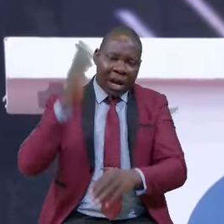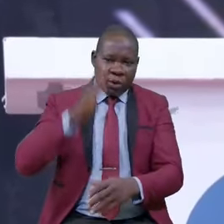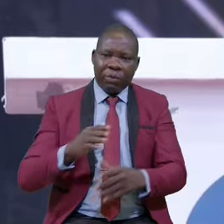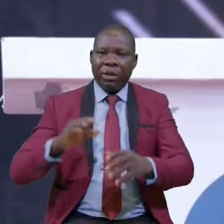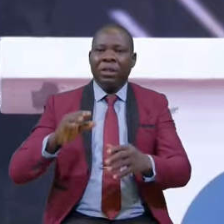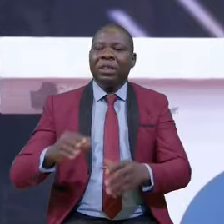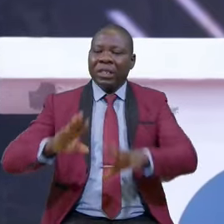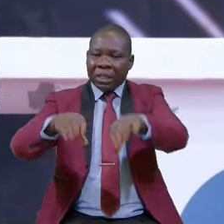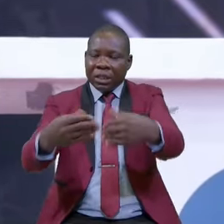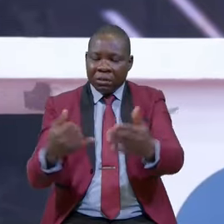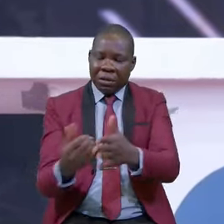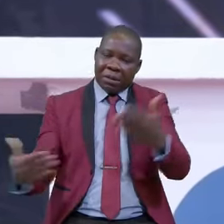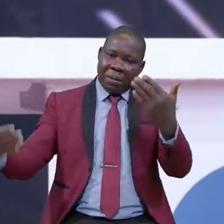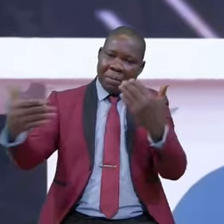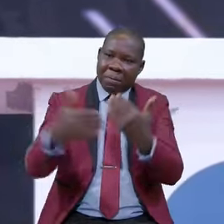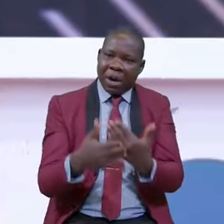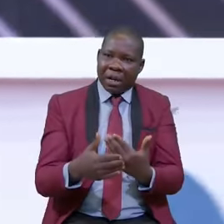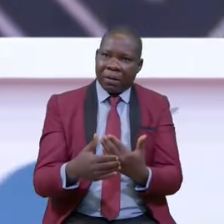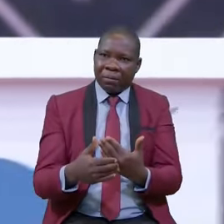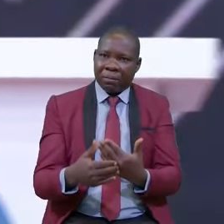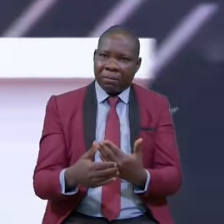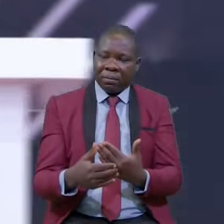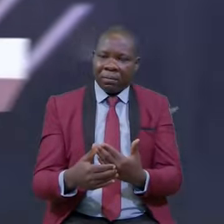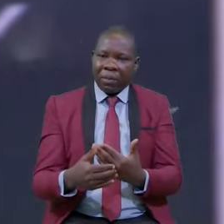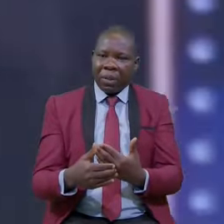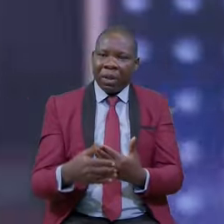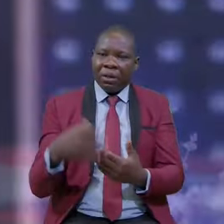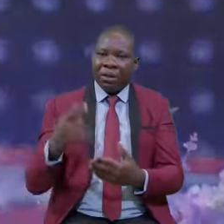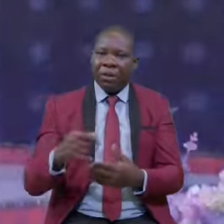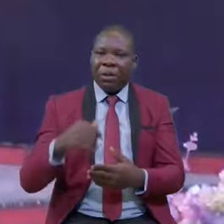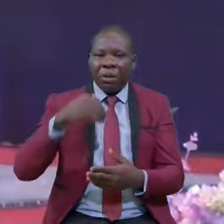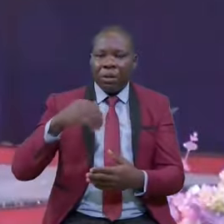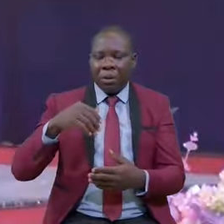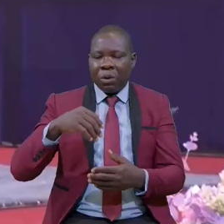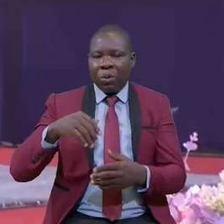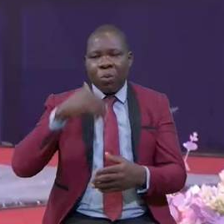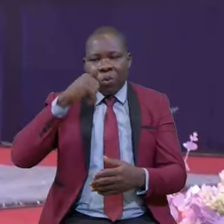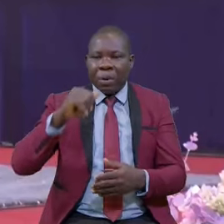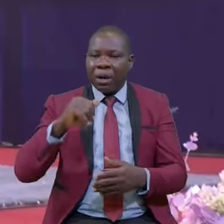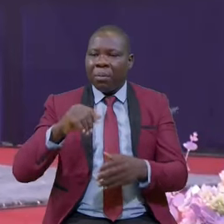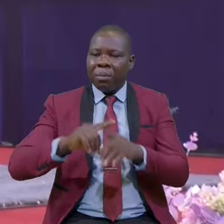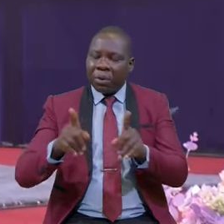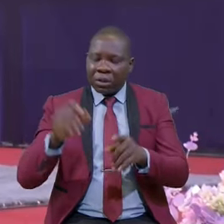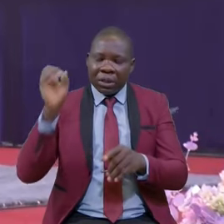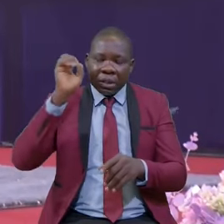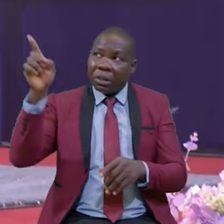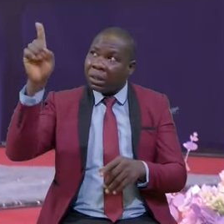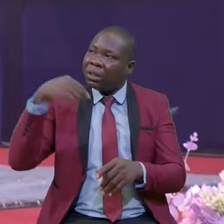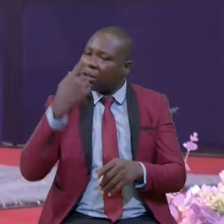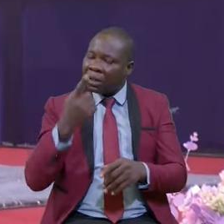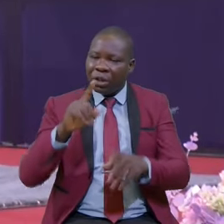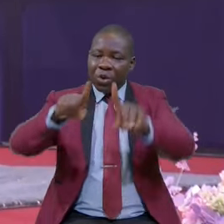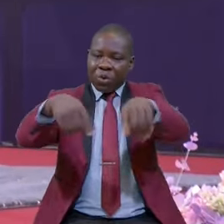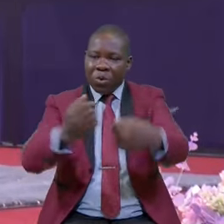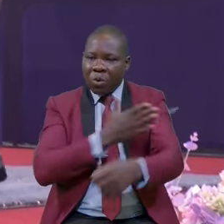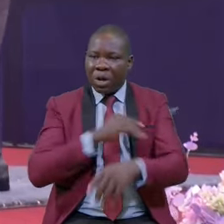femme, pardonnée, sauvée, mais va et ne pêche plus. C'est l'exemple de